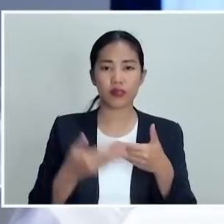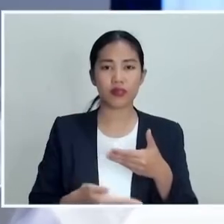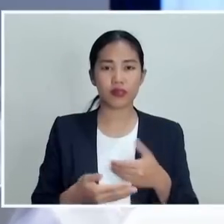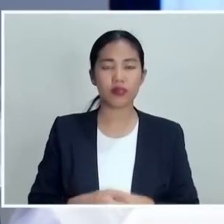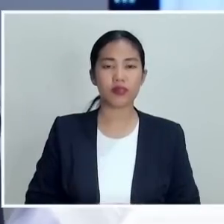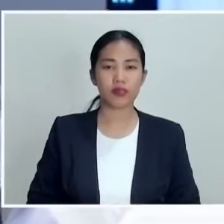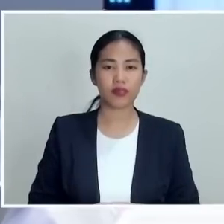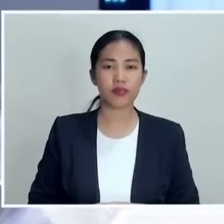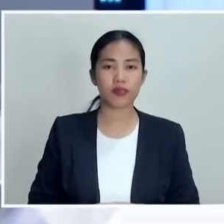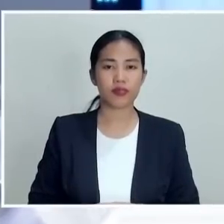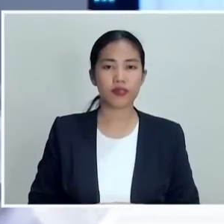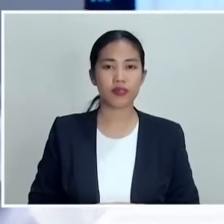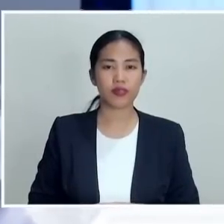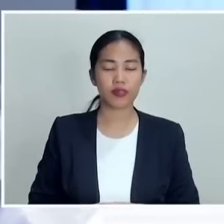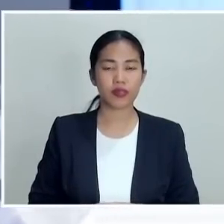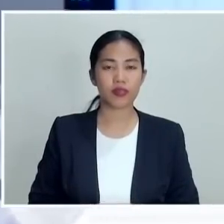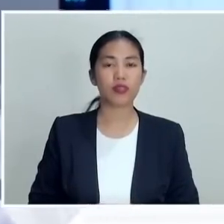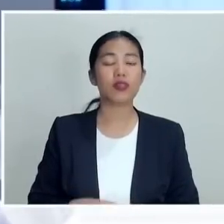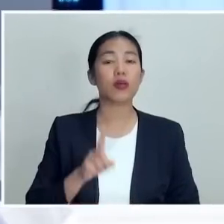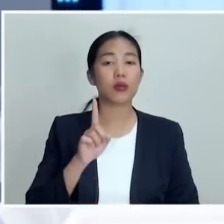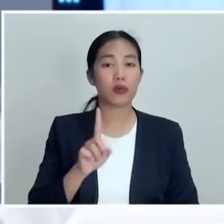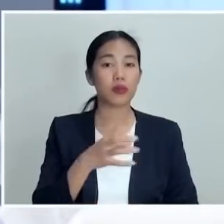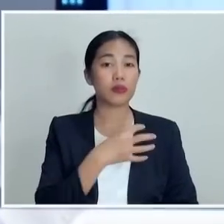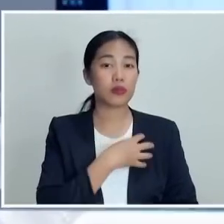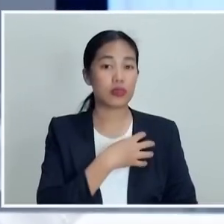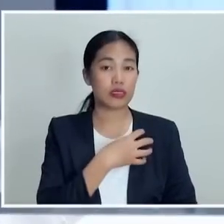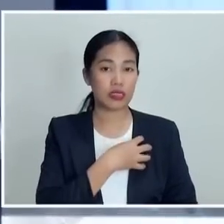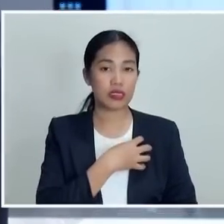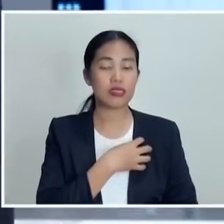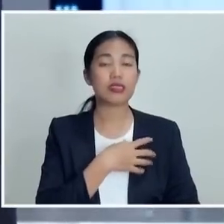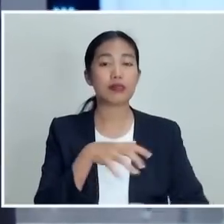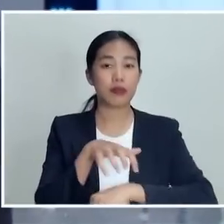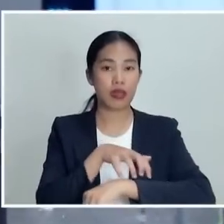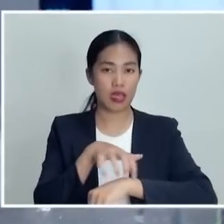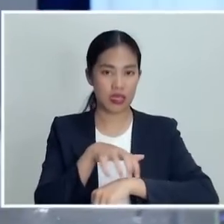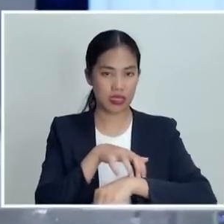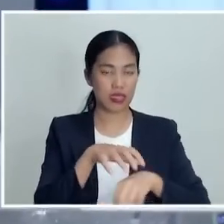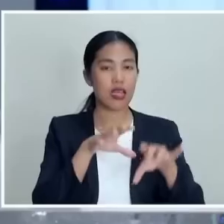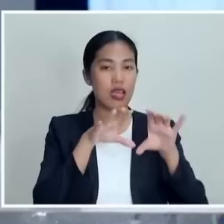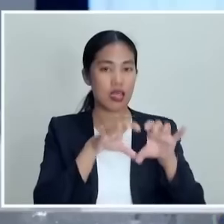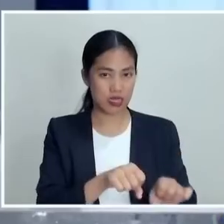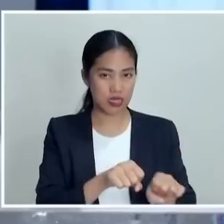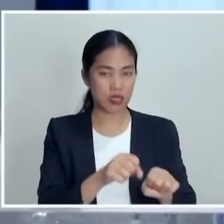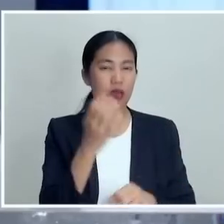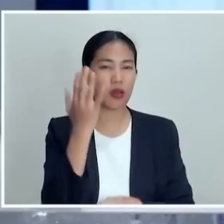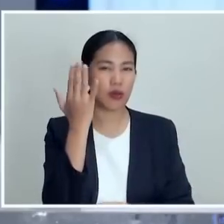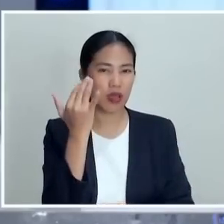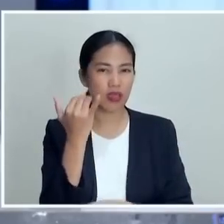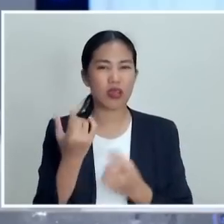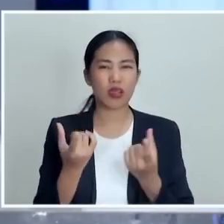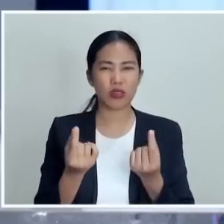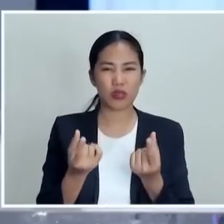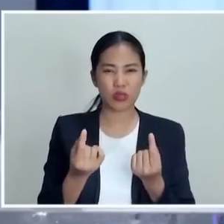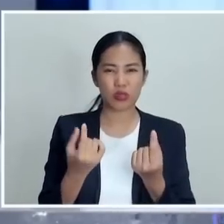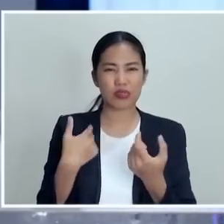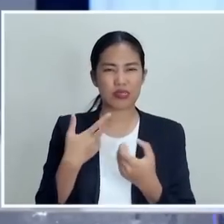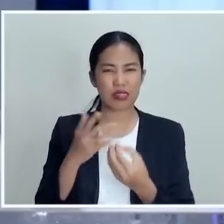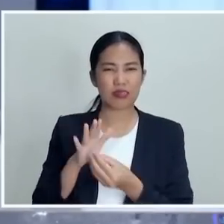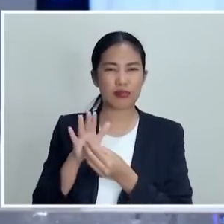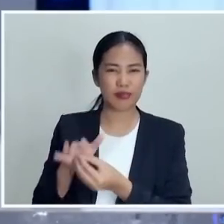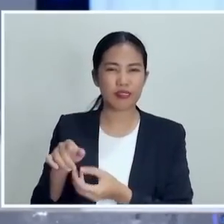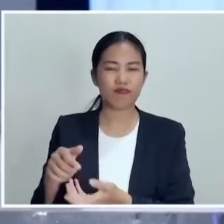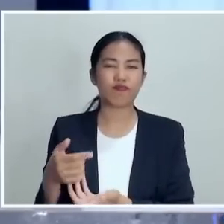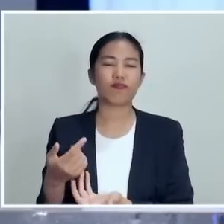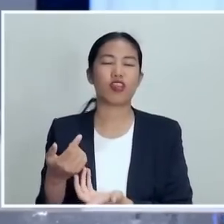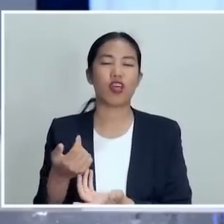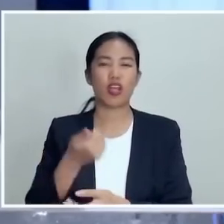Arestado ang isang pulis sa Makati City dahil sa sinasabing pangingikil sa mga kapwa pulis na nais magpalipat